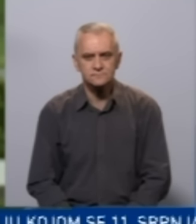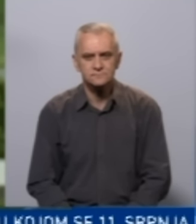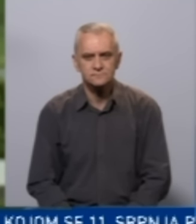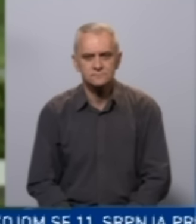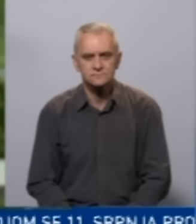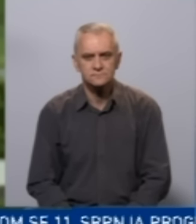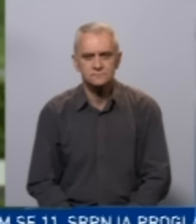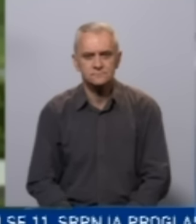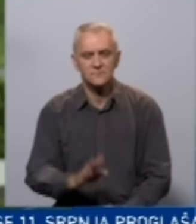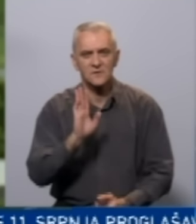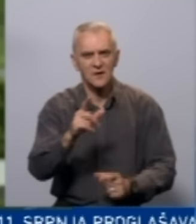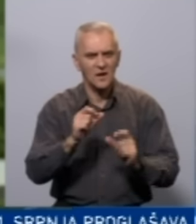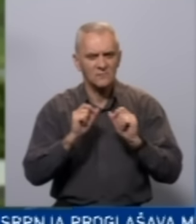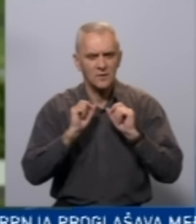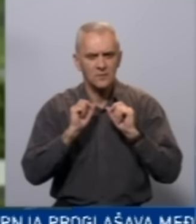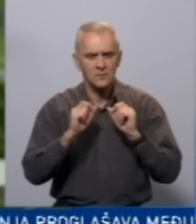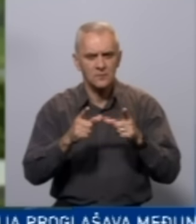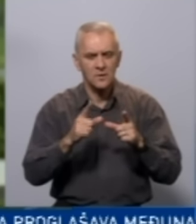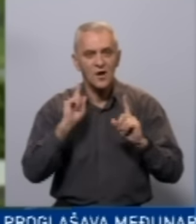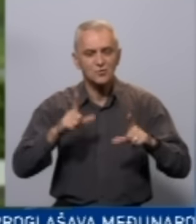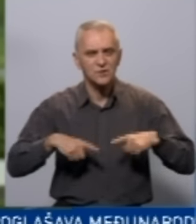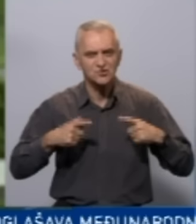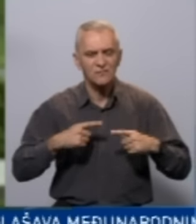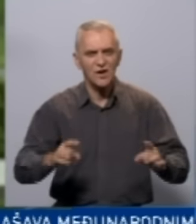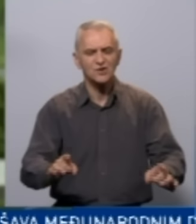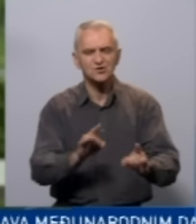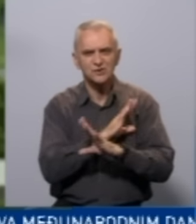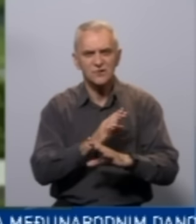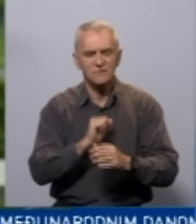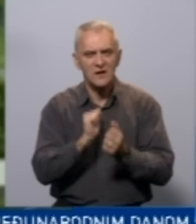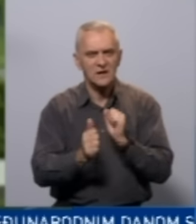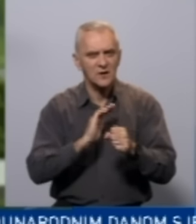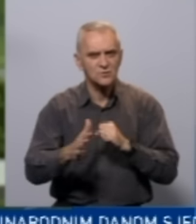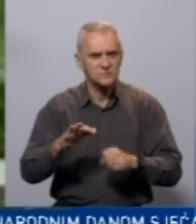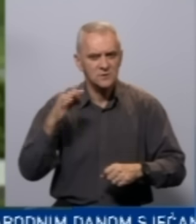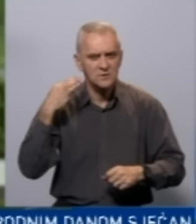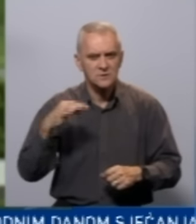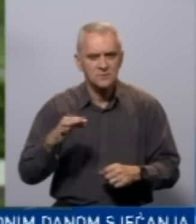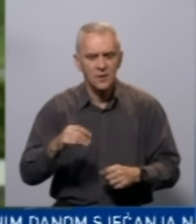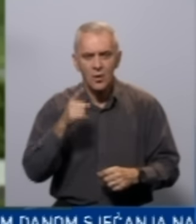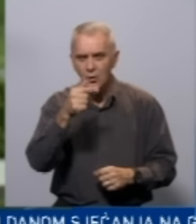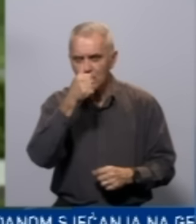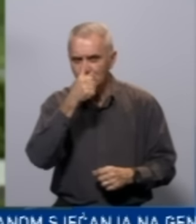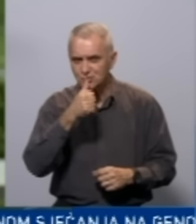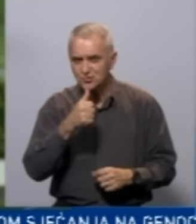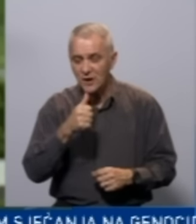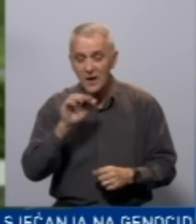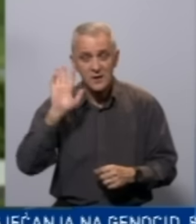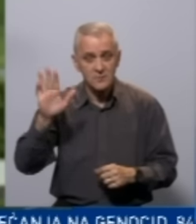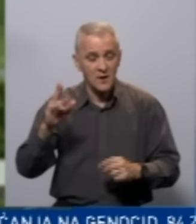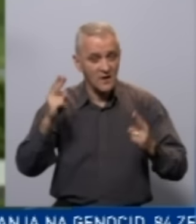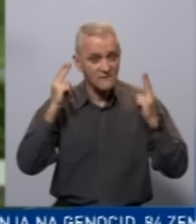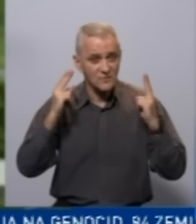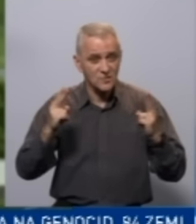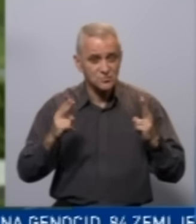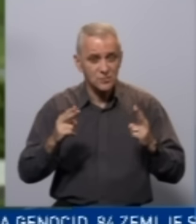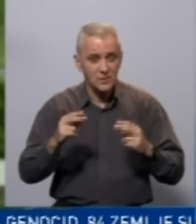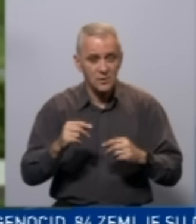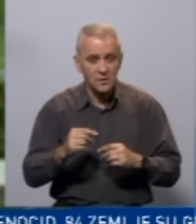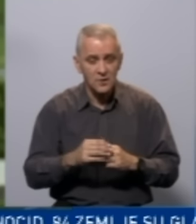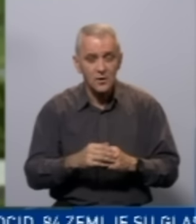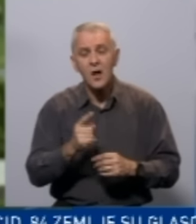Takve poruke su poslale i preživjele žrtve genocida u Srebrenici. Ono što je njima najvažnije u ovom trenutku je da su dobile tu